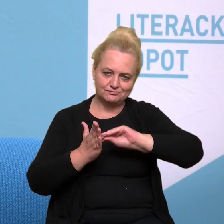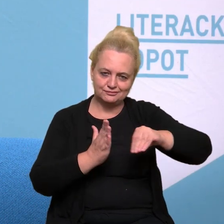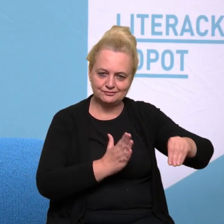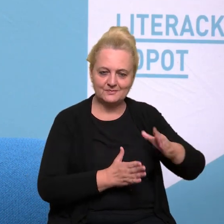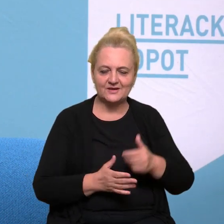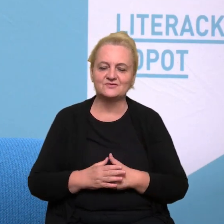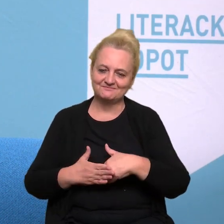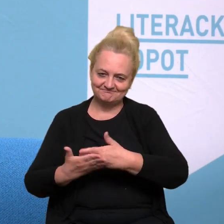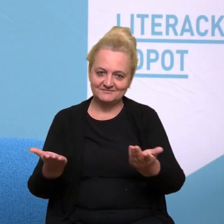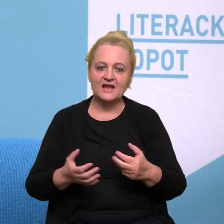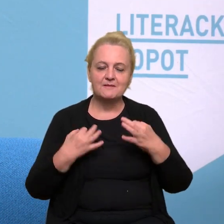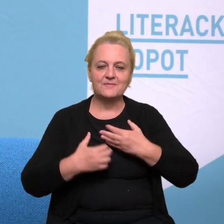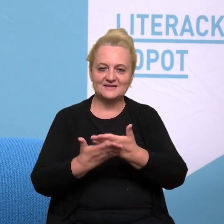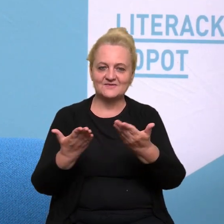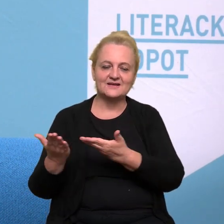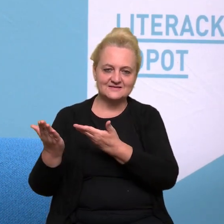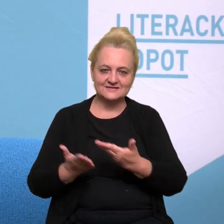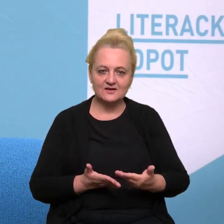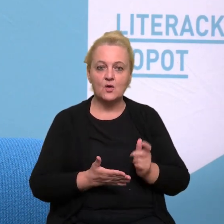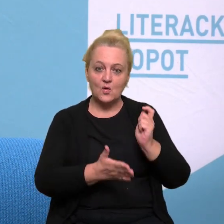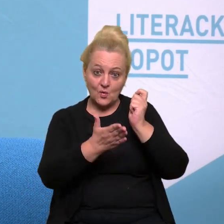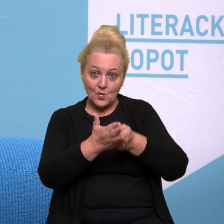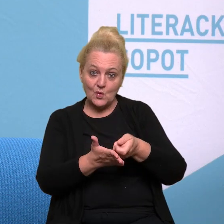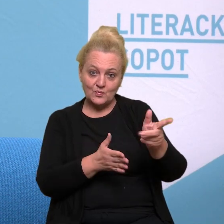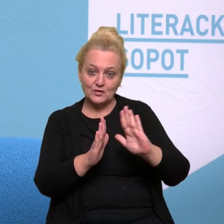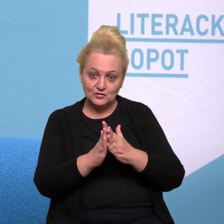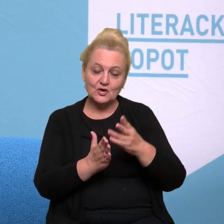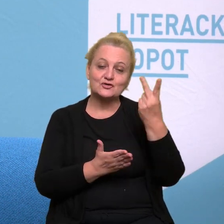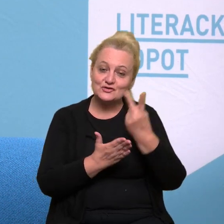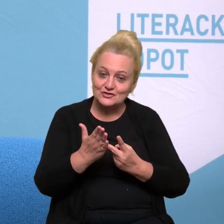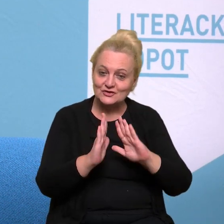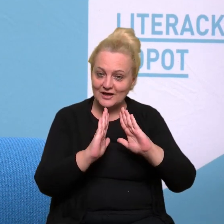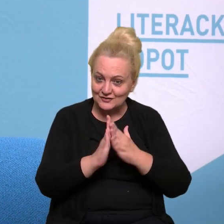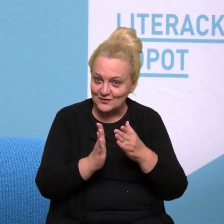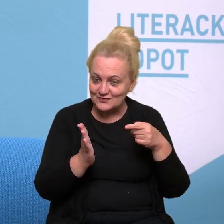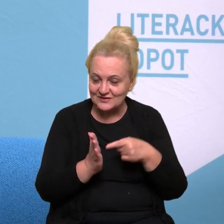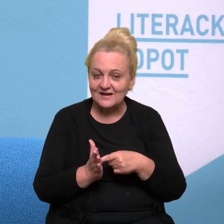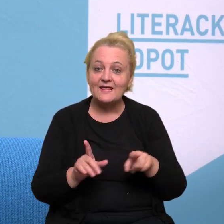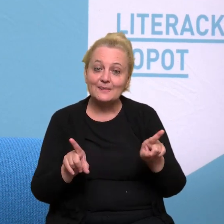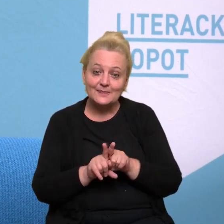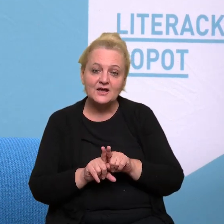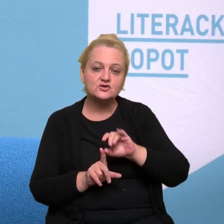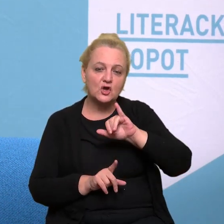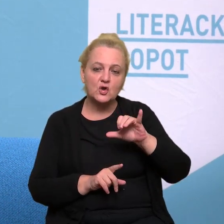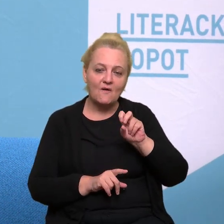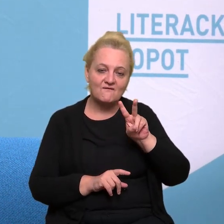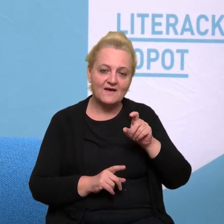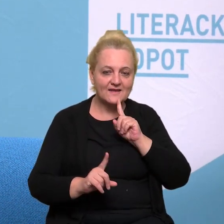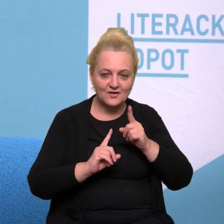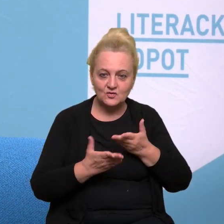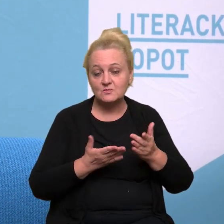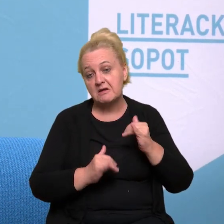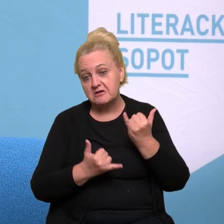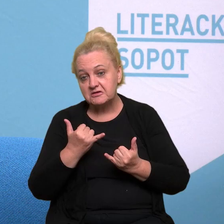autografy. Państwa zapraszam do kupienia książki, do przeczytania tejże i do rozmowy z Jovanną, jeżeli